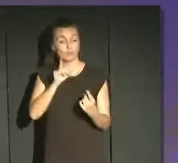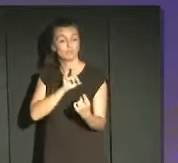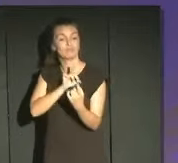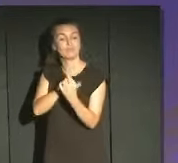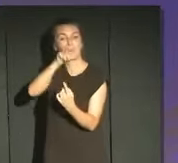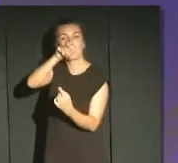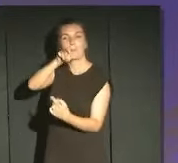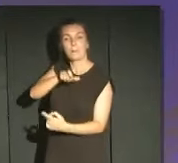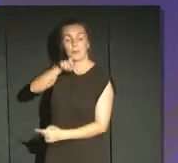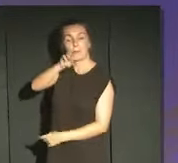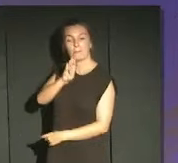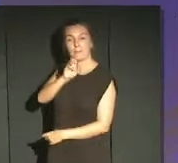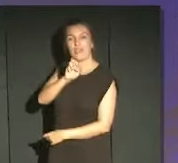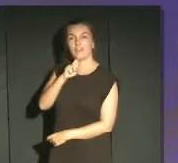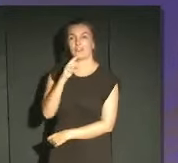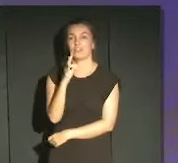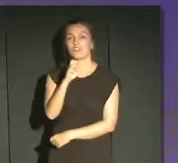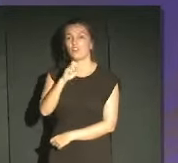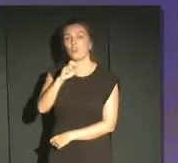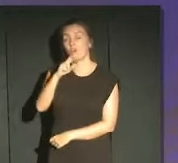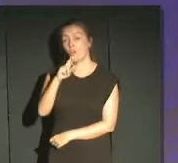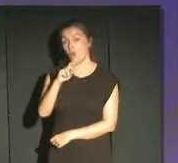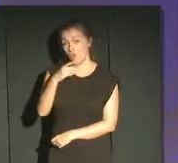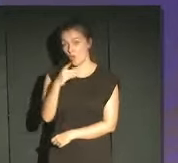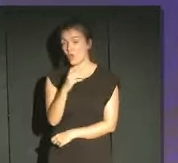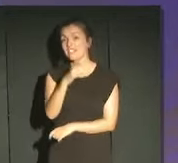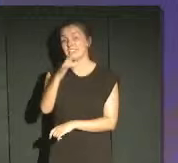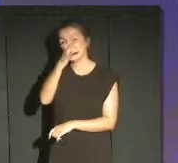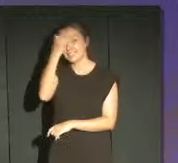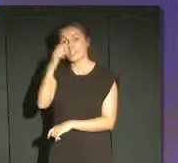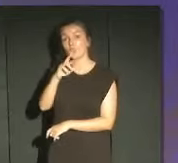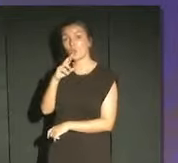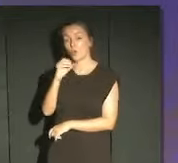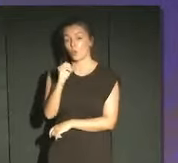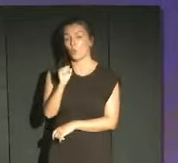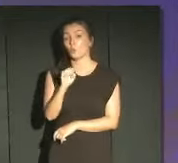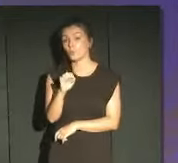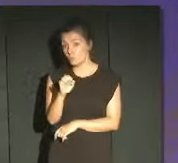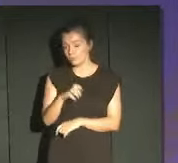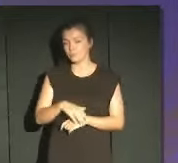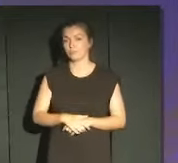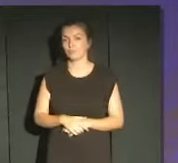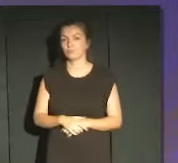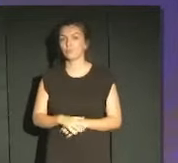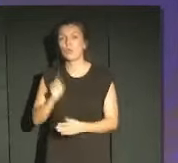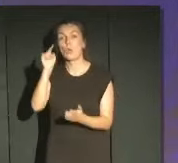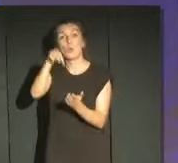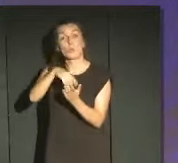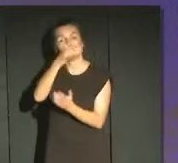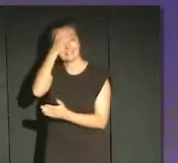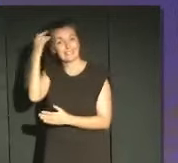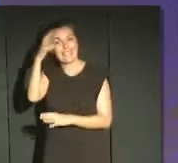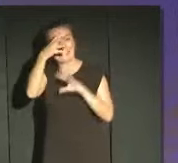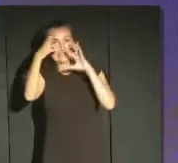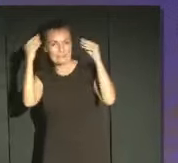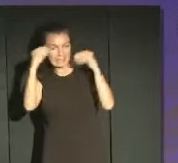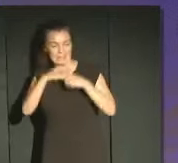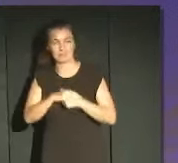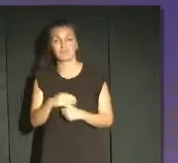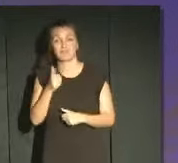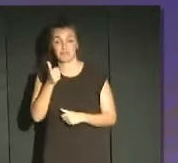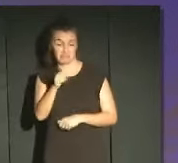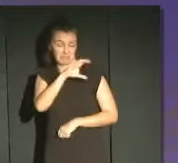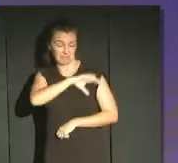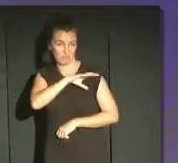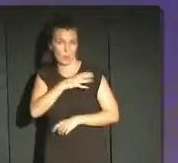saintrose qui est un agriculteur à SaintEsprit et qui lui a essayé de développer